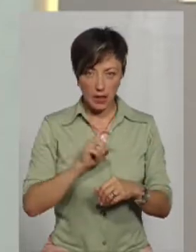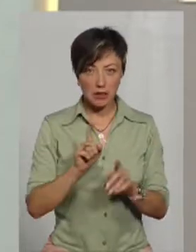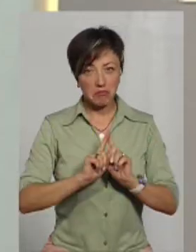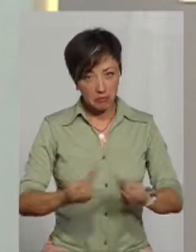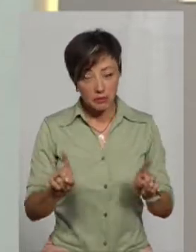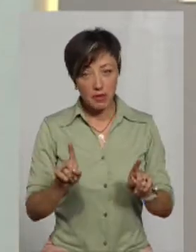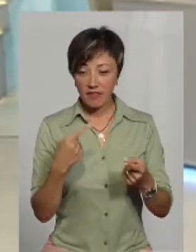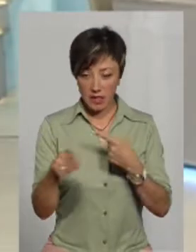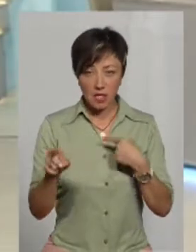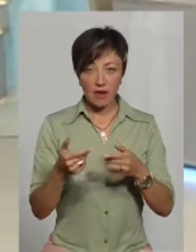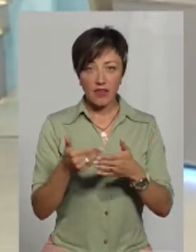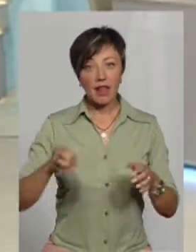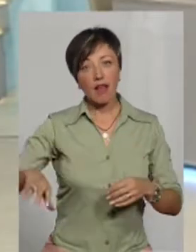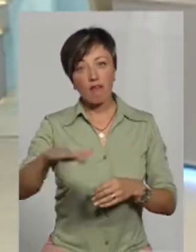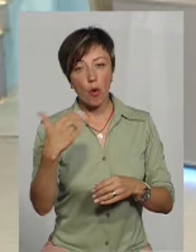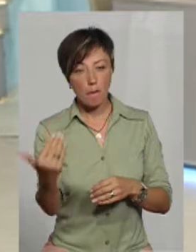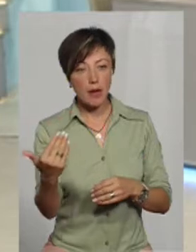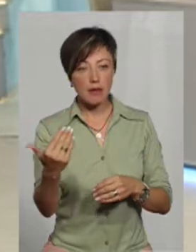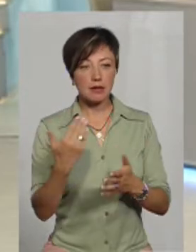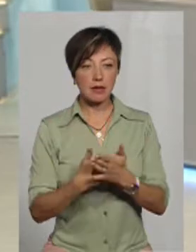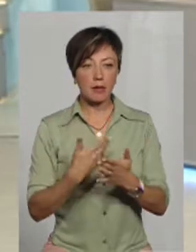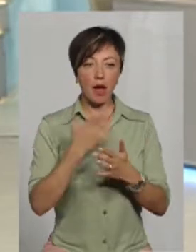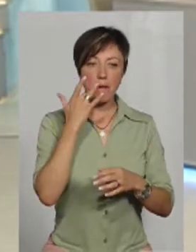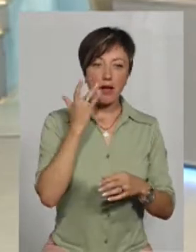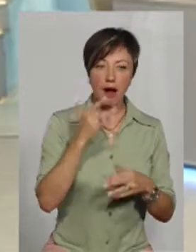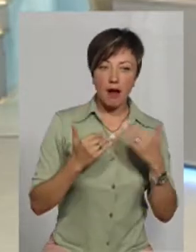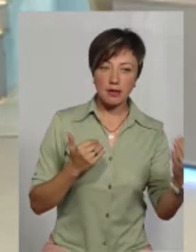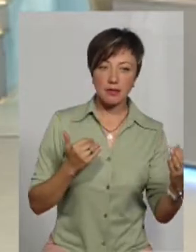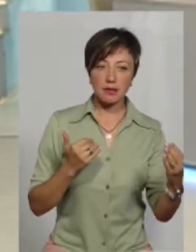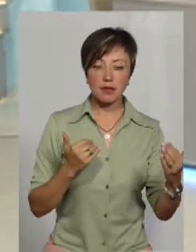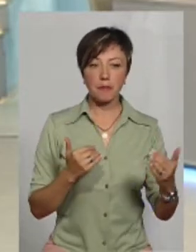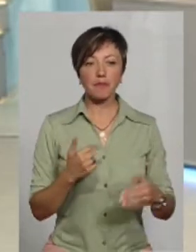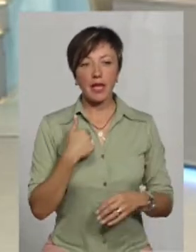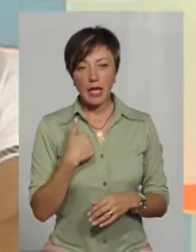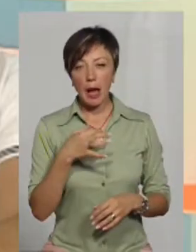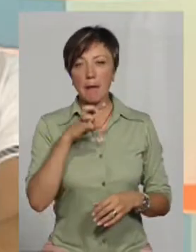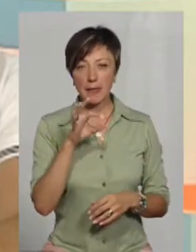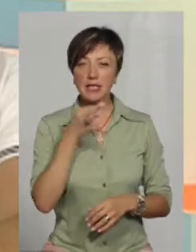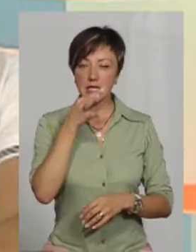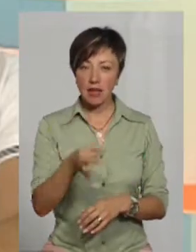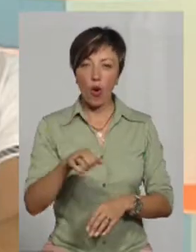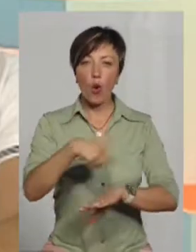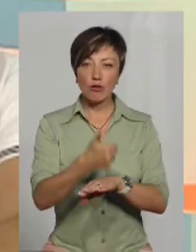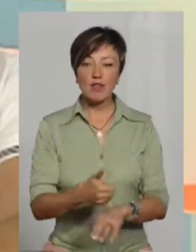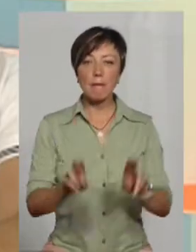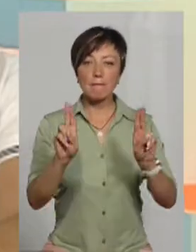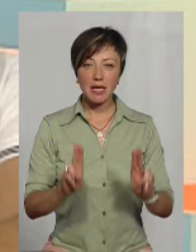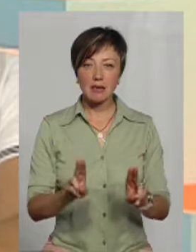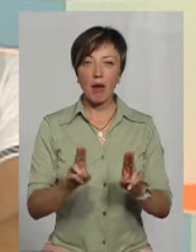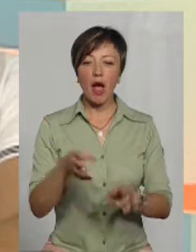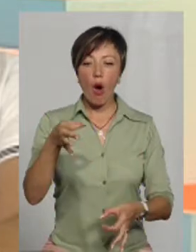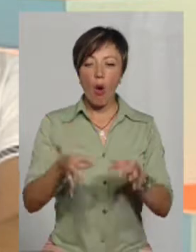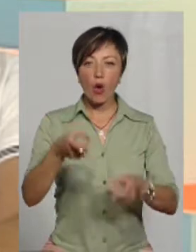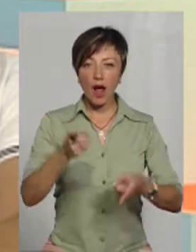якісь специфічні? Відрізняються вони від європейських, американських? Я би сказав, основні принципи органічного землеробства,